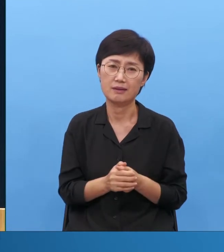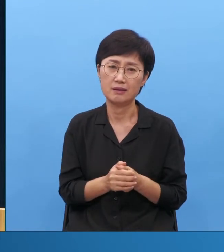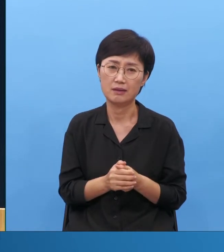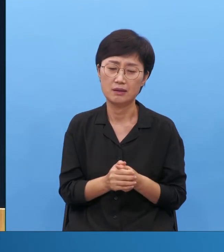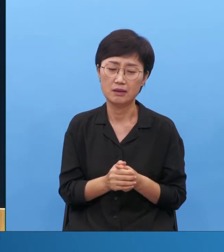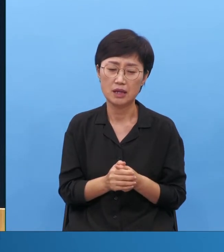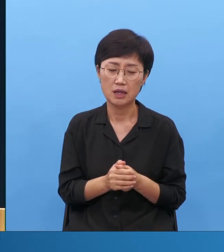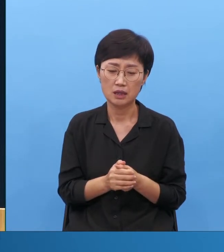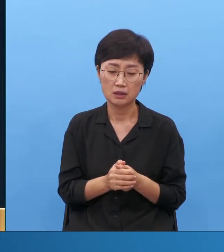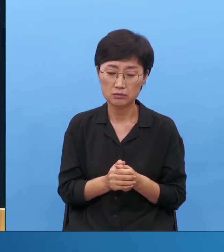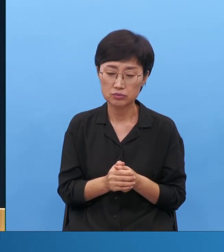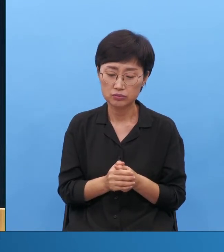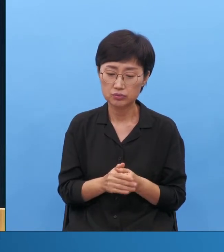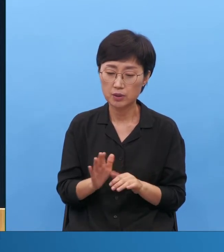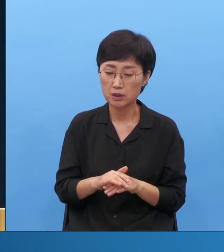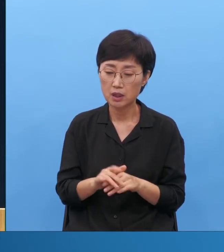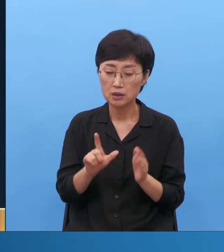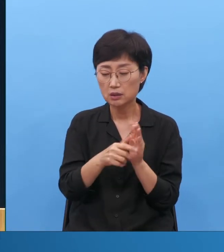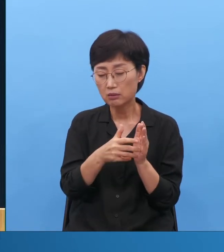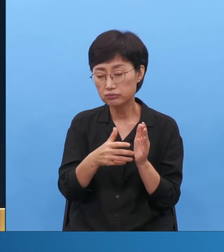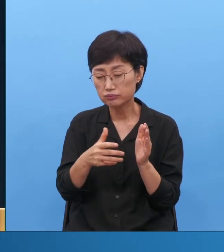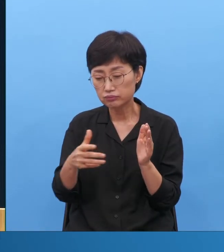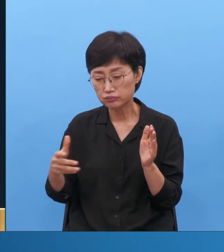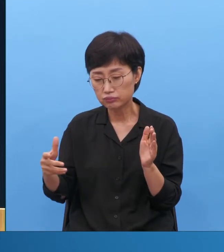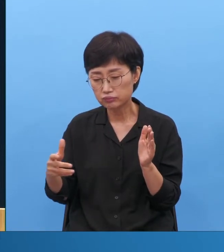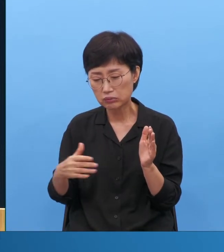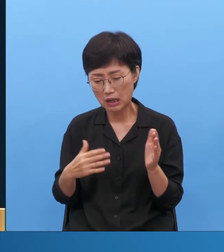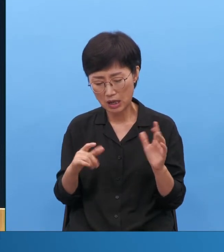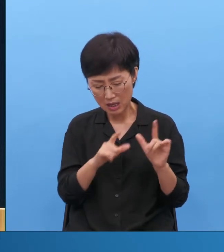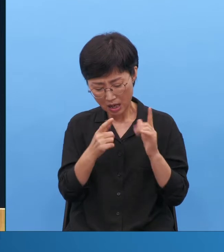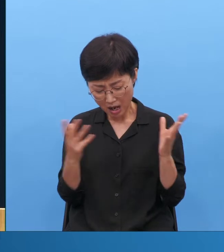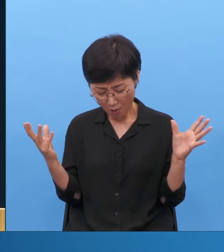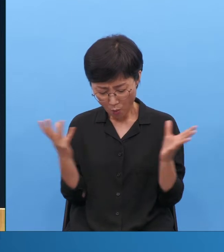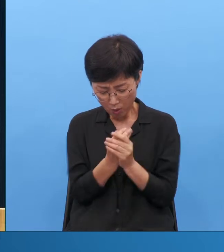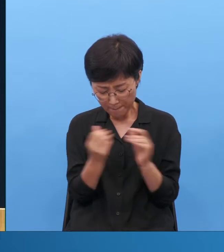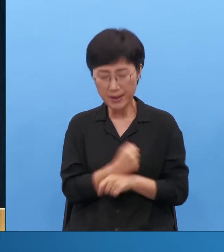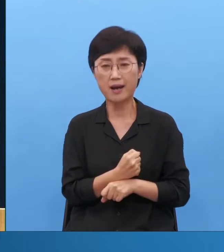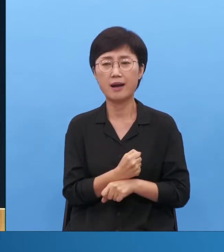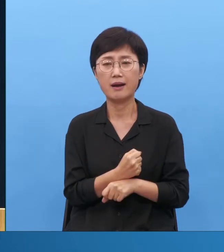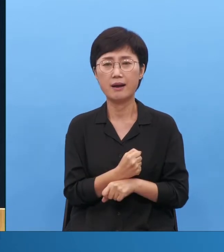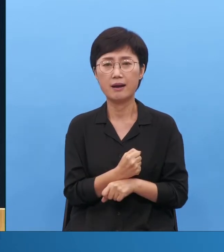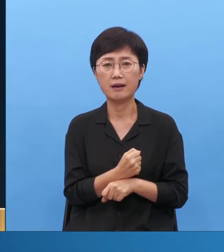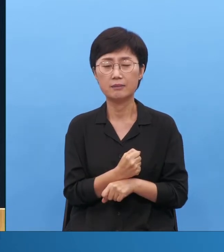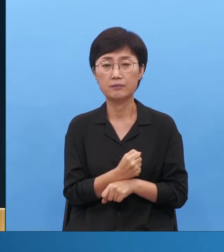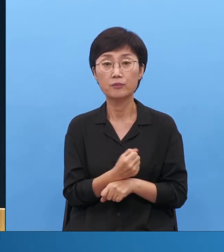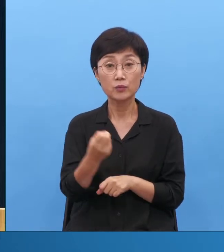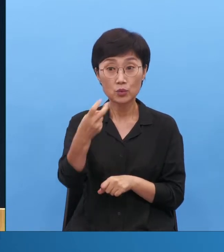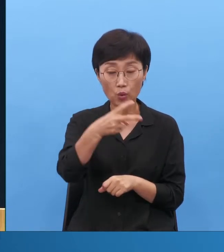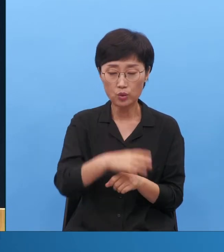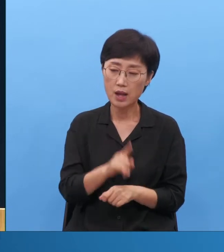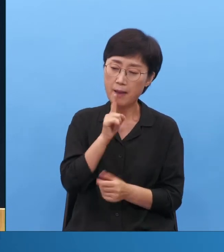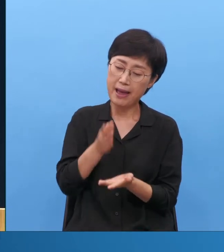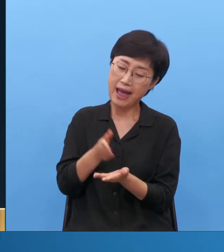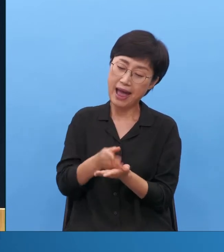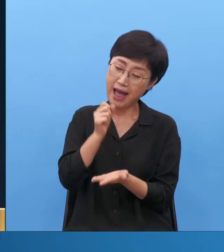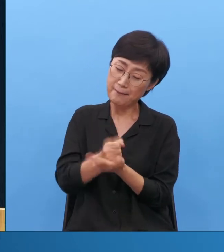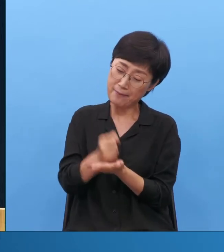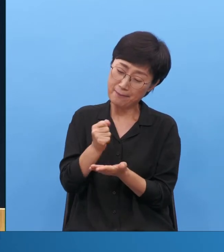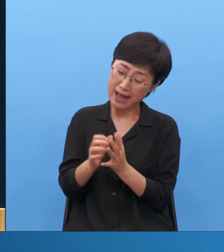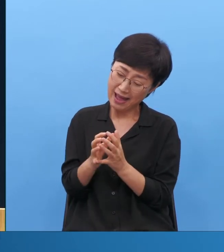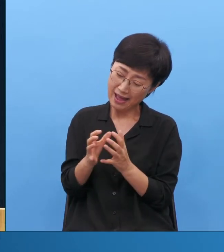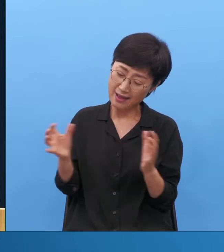버려요. Salvation is a different matter. You yourselves will find yourself in a state of disrepair. 말 많이 하는 사람 있지 않습니까? There are a lot of people who are